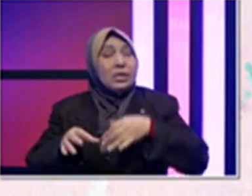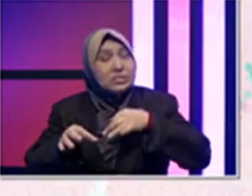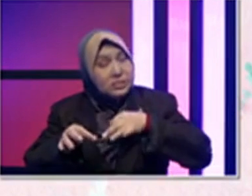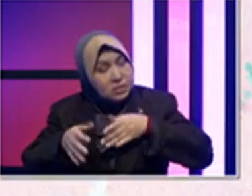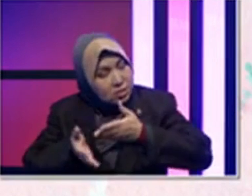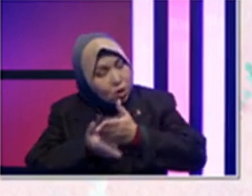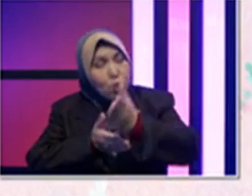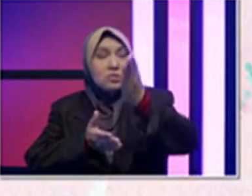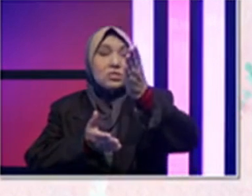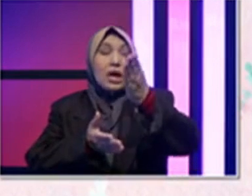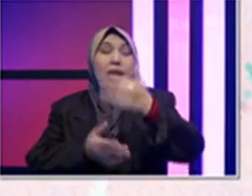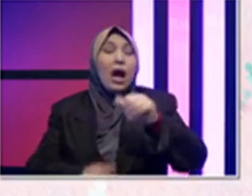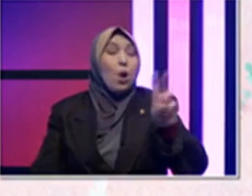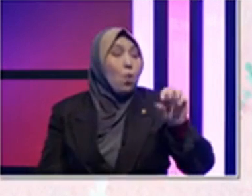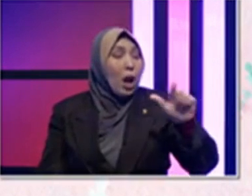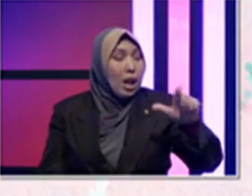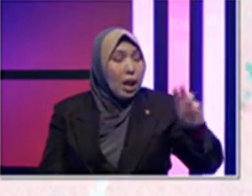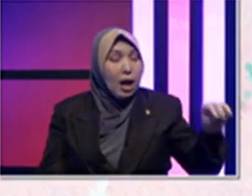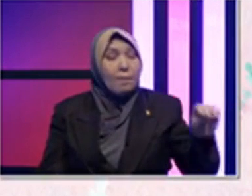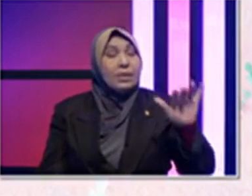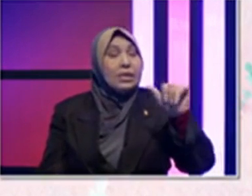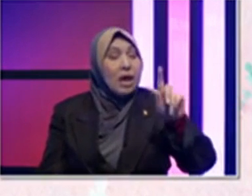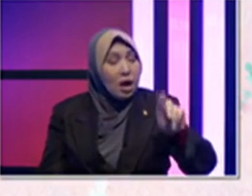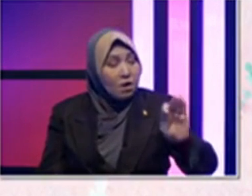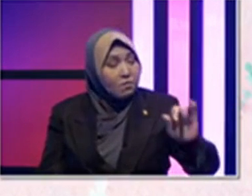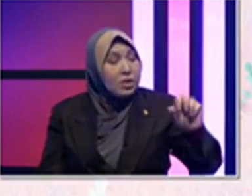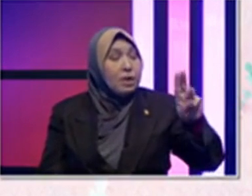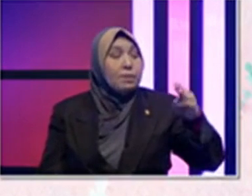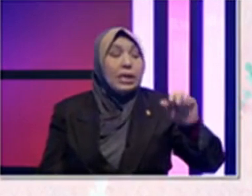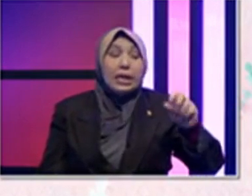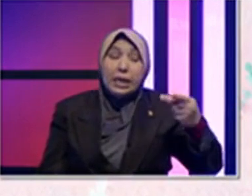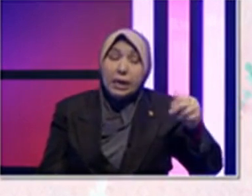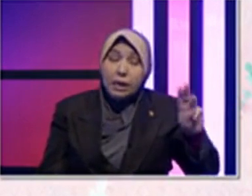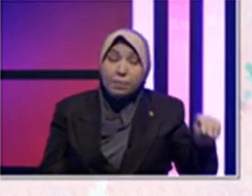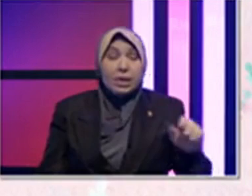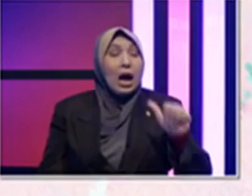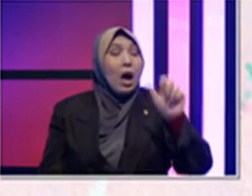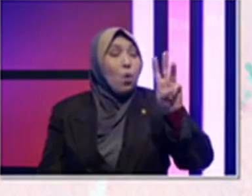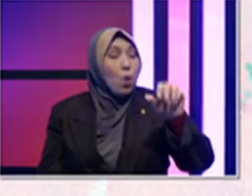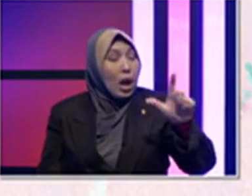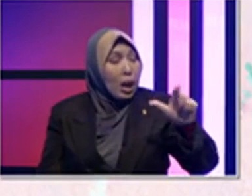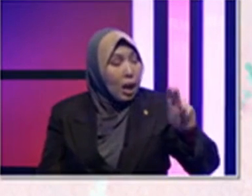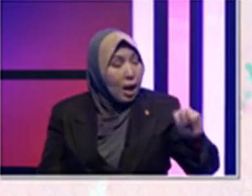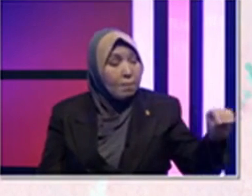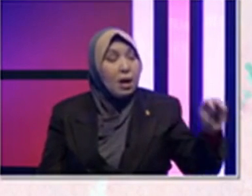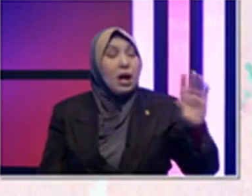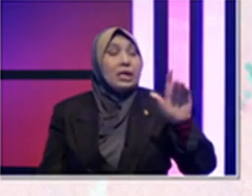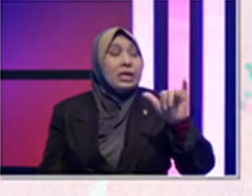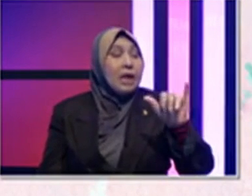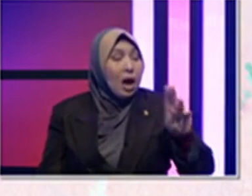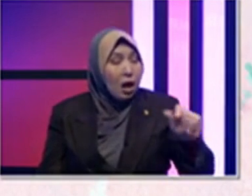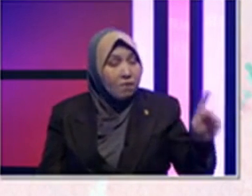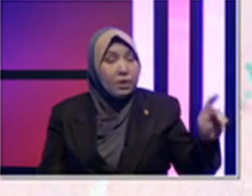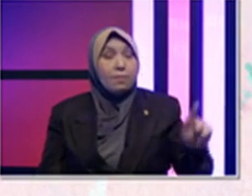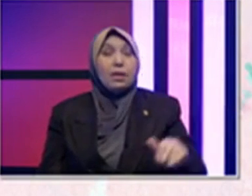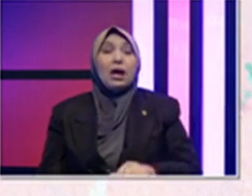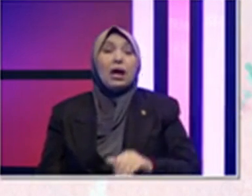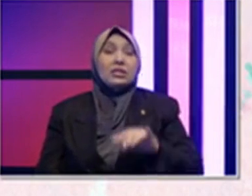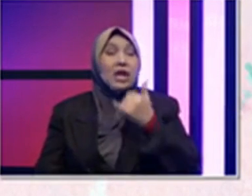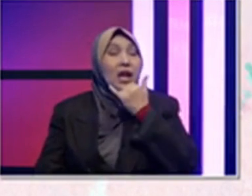kita awalan YIMM awalam yogs fihim Maaf saya